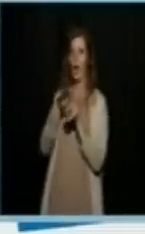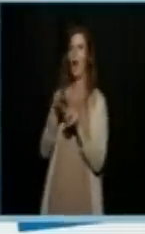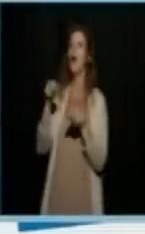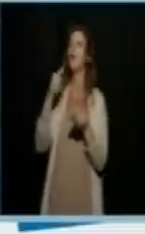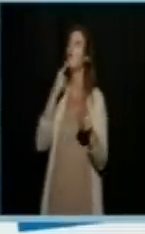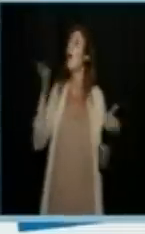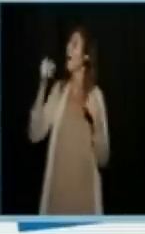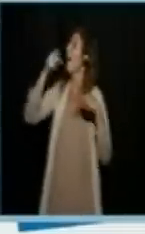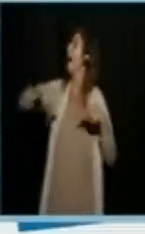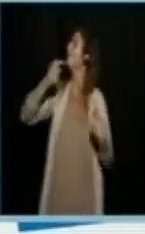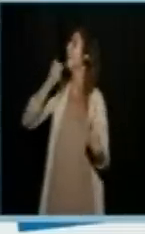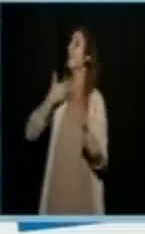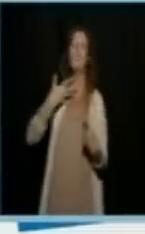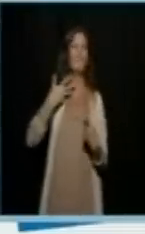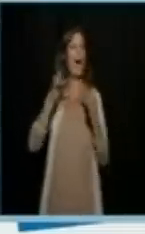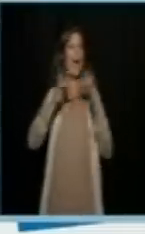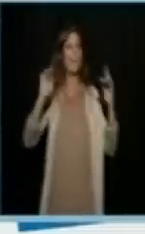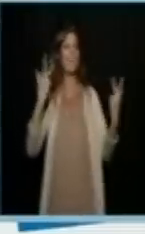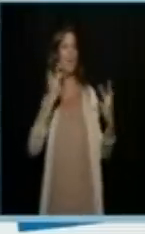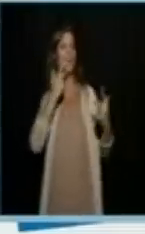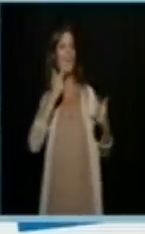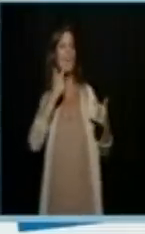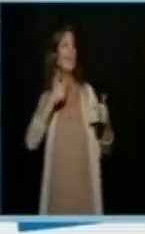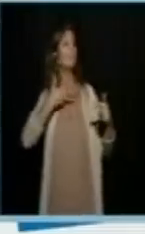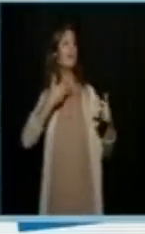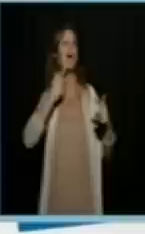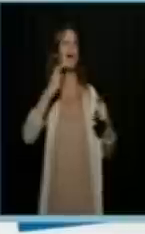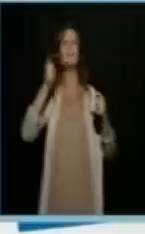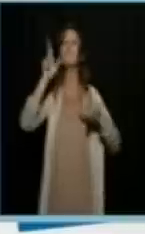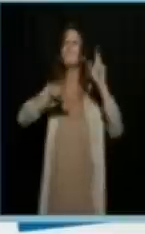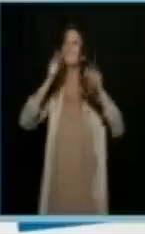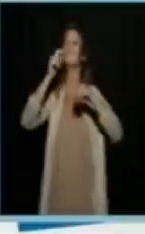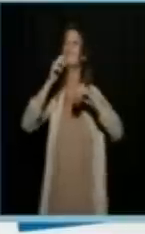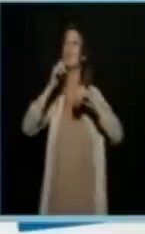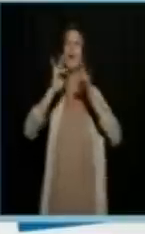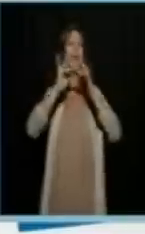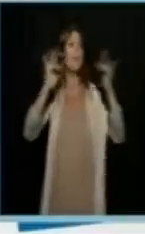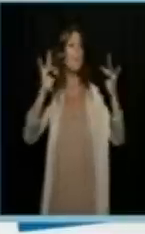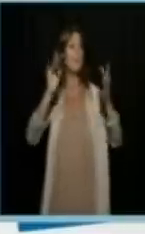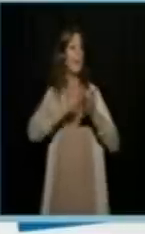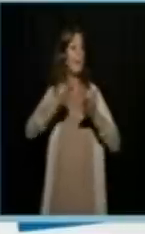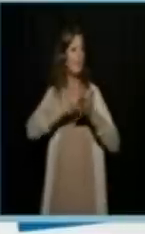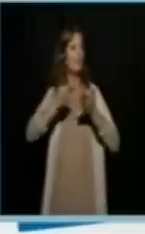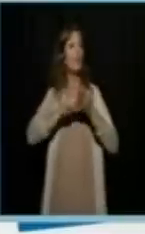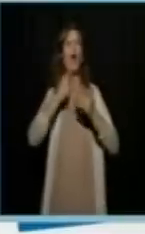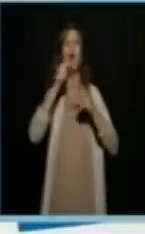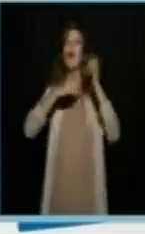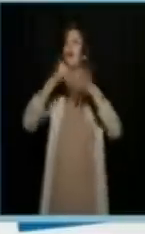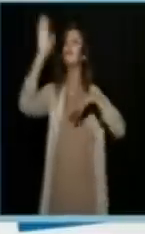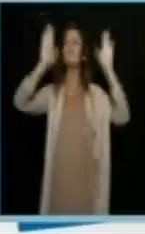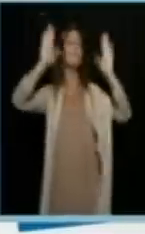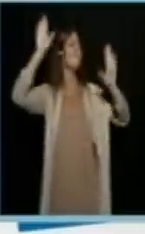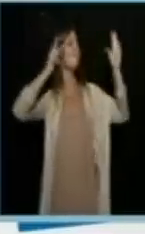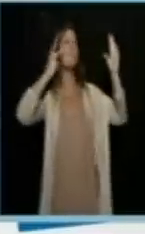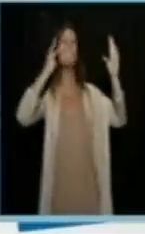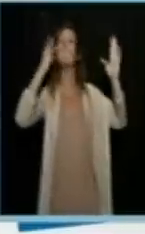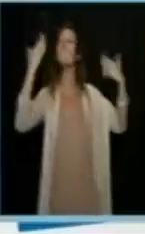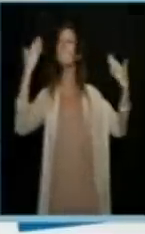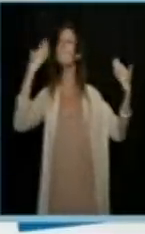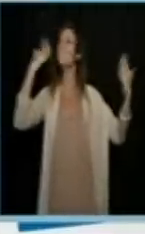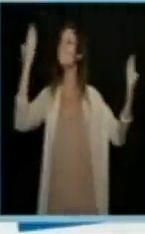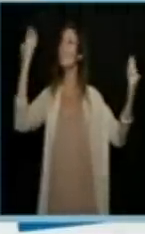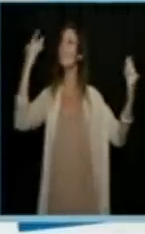banda larga? Facciamo un test. Ragazzi, quanti di voi usano internet a scuola? Alzate la mano. Mi fate vedere?